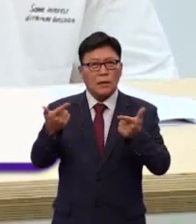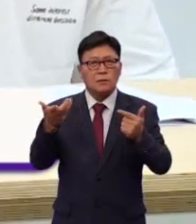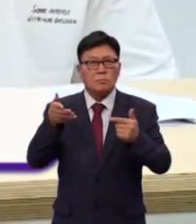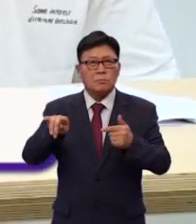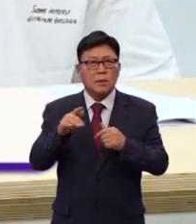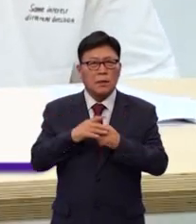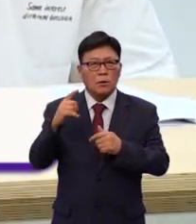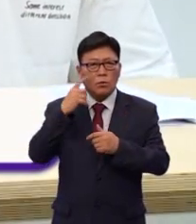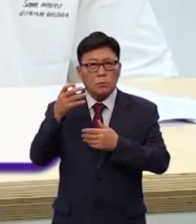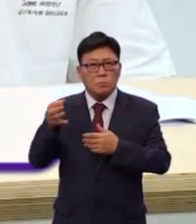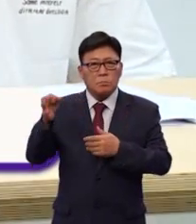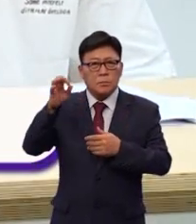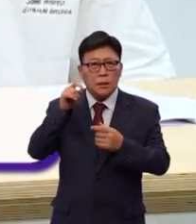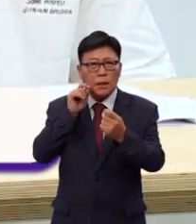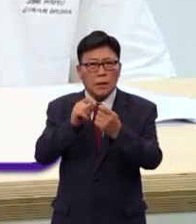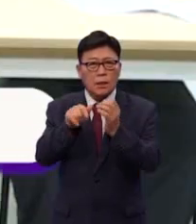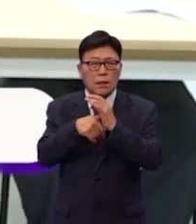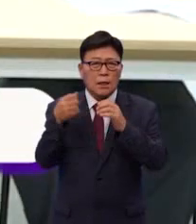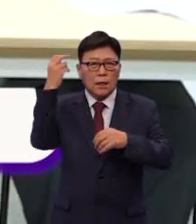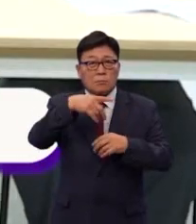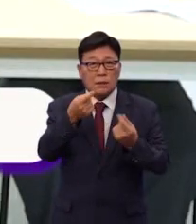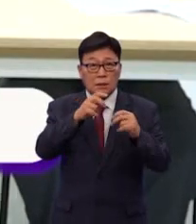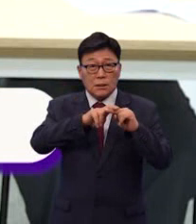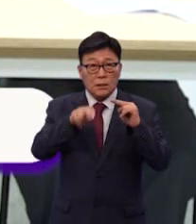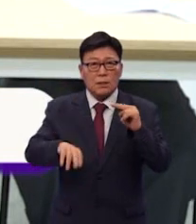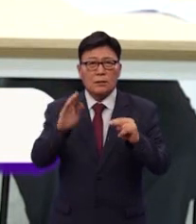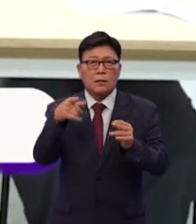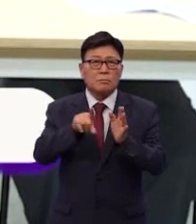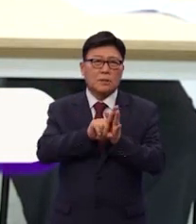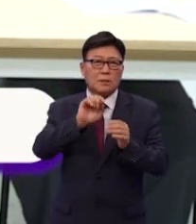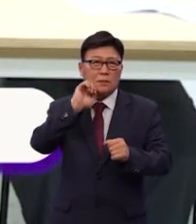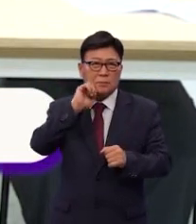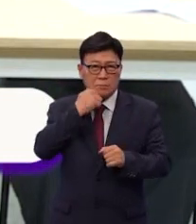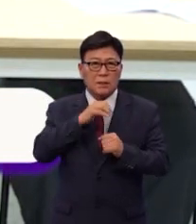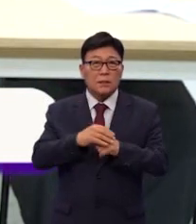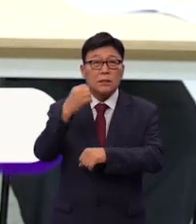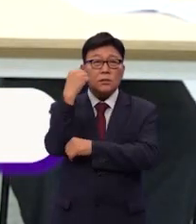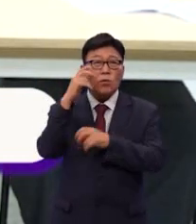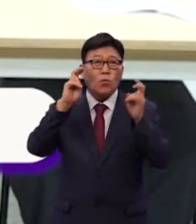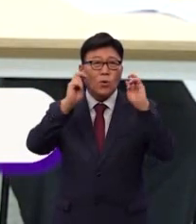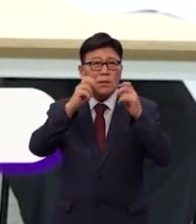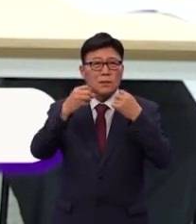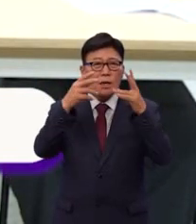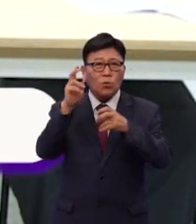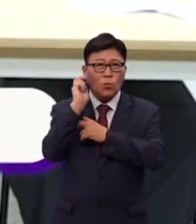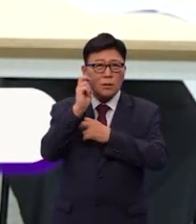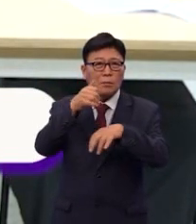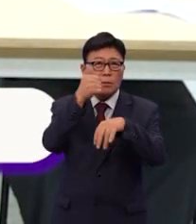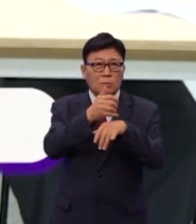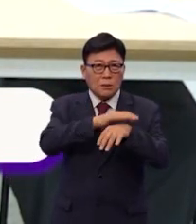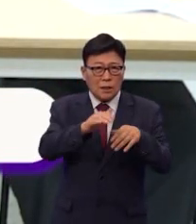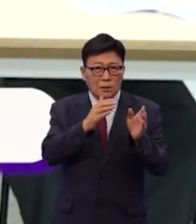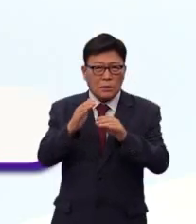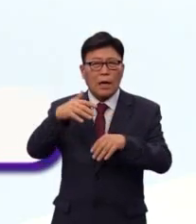인상을 앞두고 갑자기 이런 일이 일어나니까 믿기지가 않았습니다. 기존의 회사와 새로운 회사의 마무리가 잘